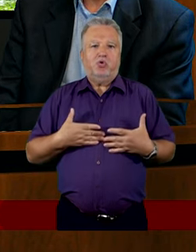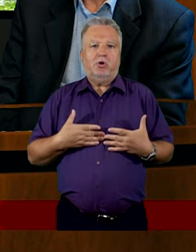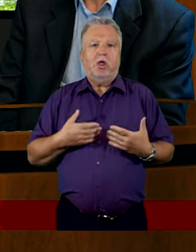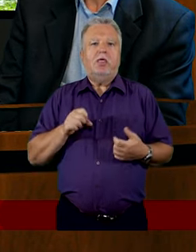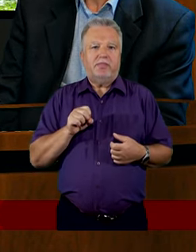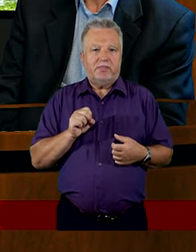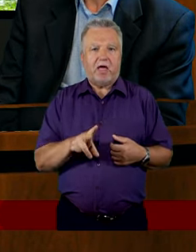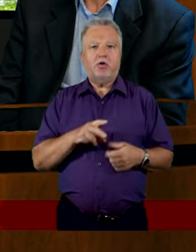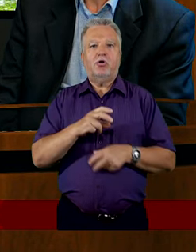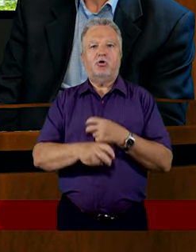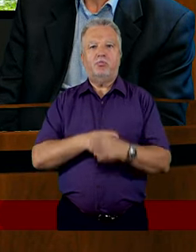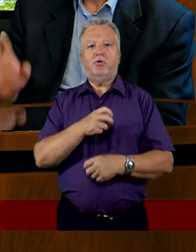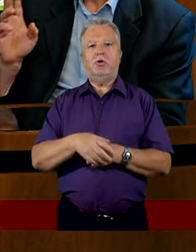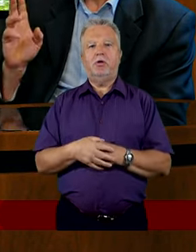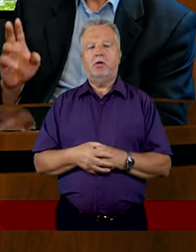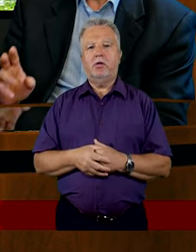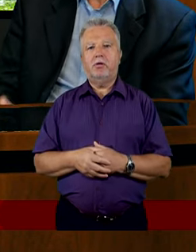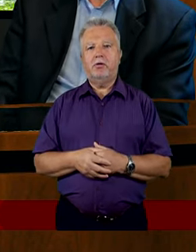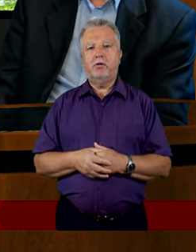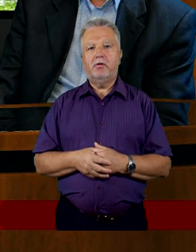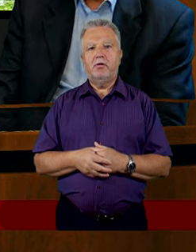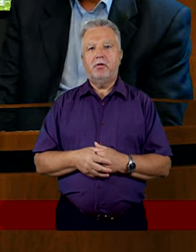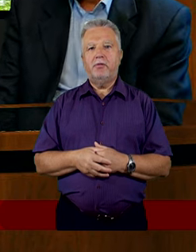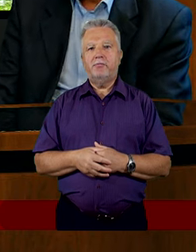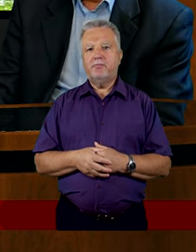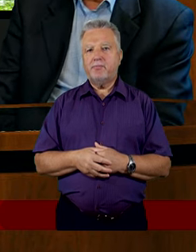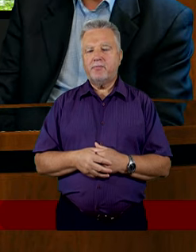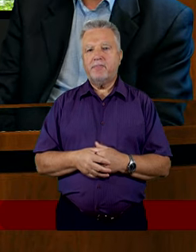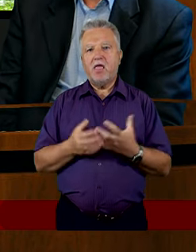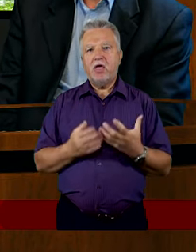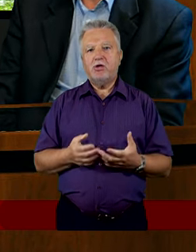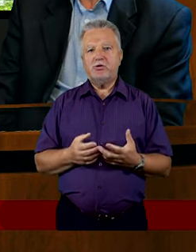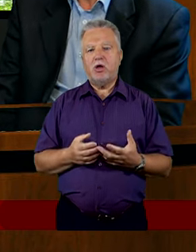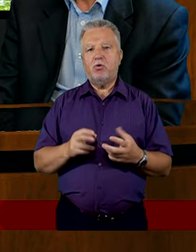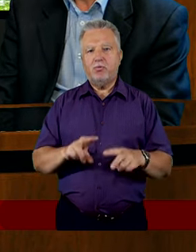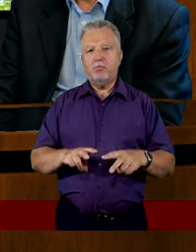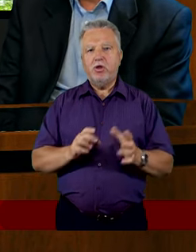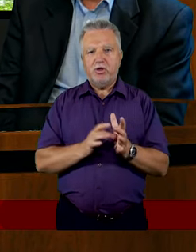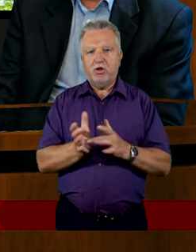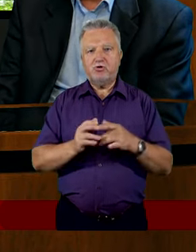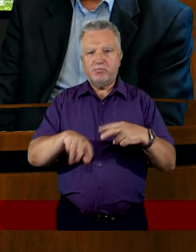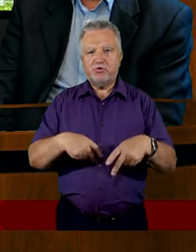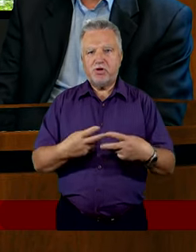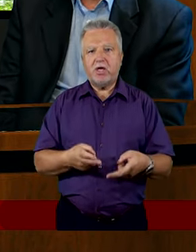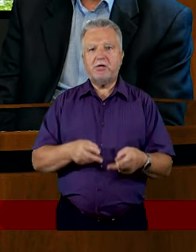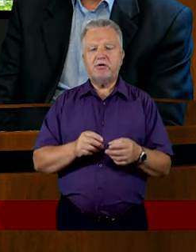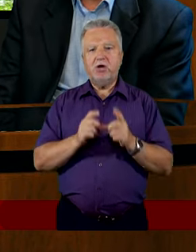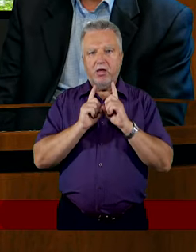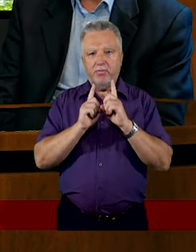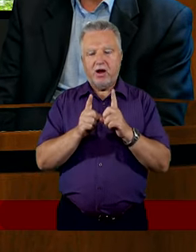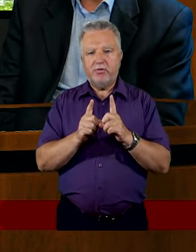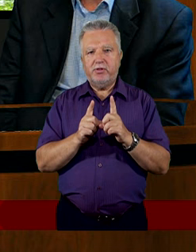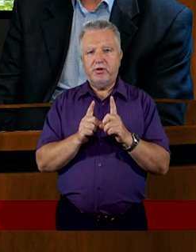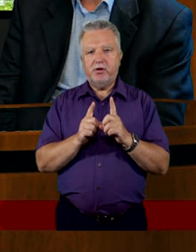tak robili. Mhm. Proszę, Pan Jezus gdy chciał przekazać pewne prawdy, a szczególnie prawdy